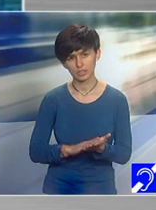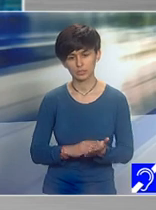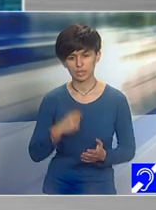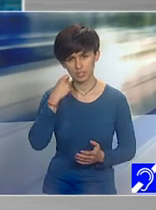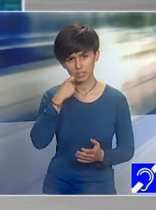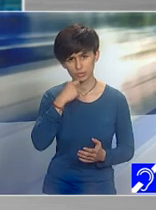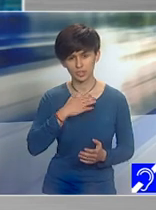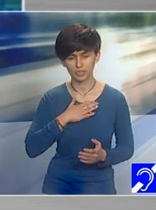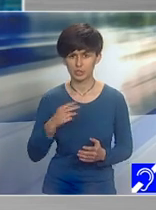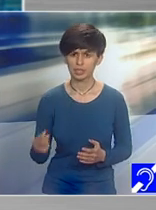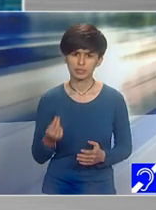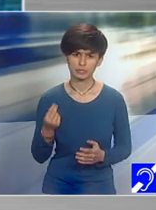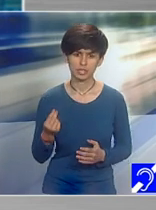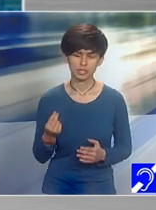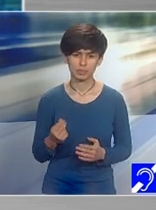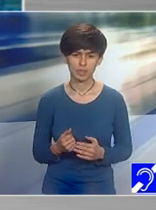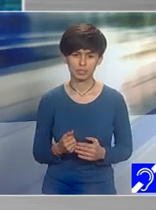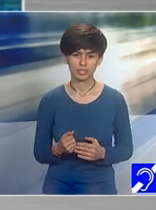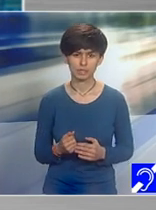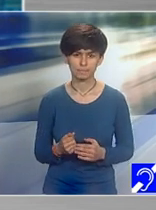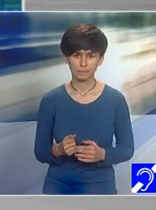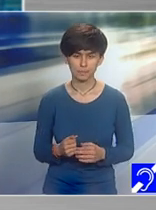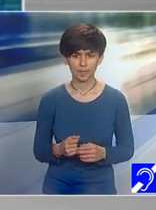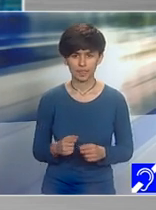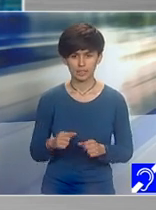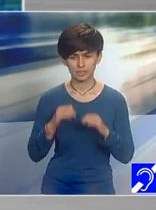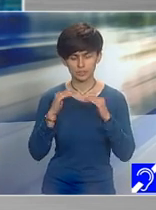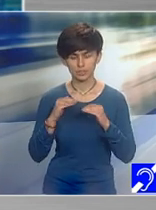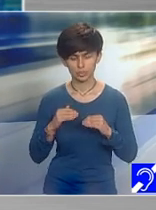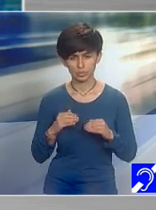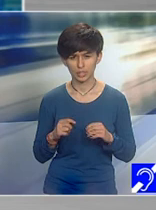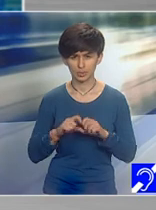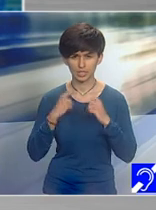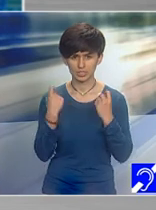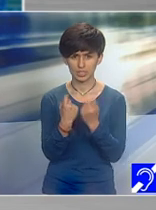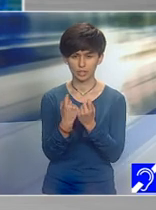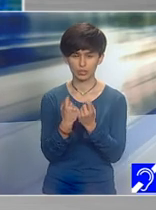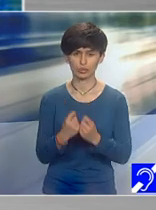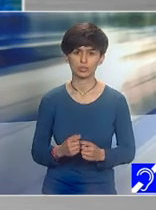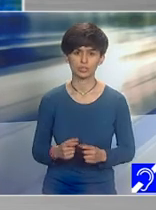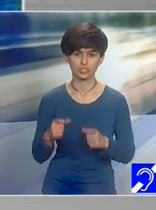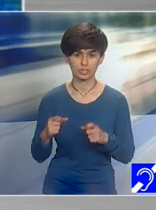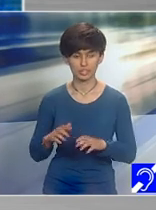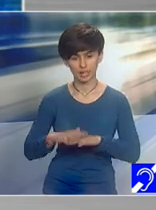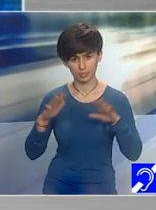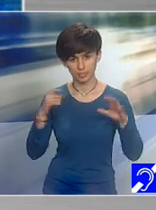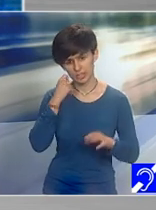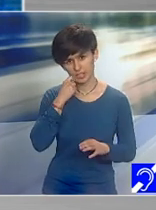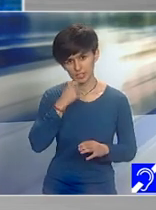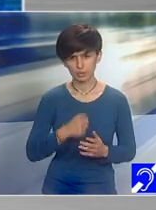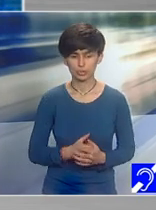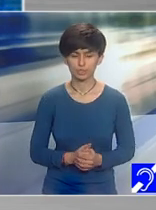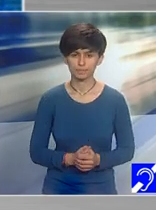bună infrastructură sportivă din țară prin sala polivalentă și Cluj Arena, așa cum spunea și domnul Rojnavski,